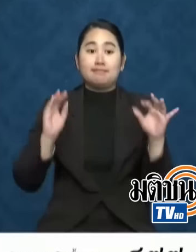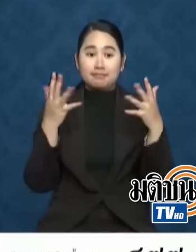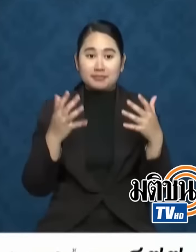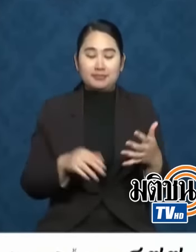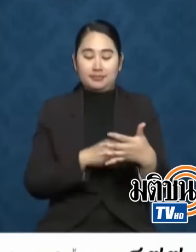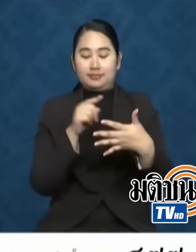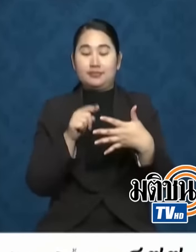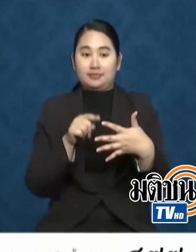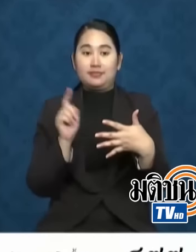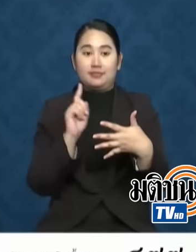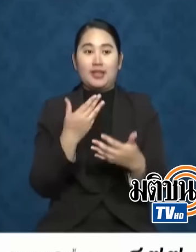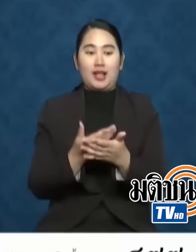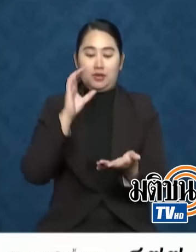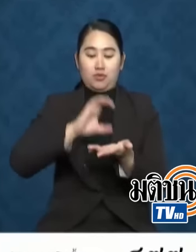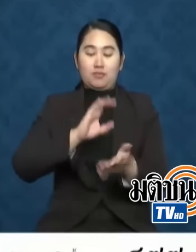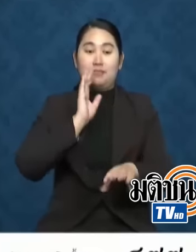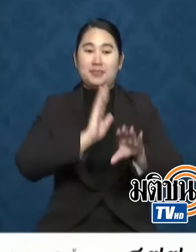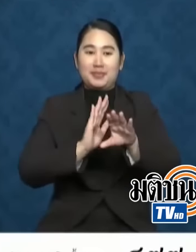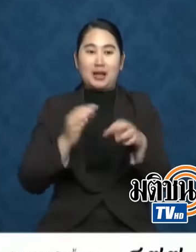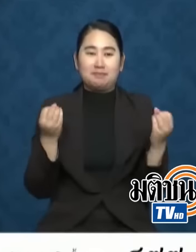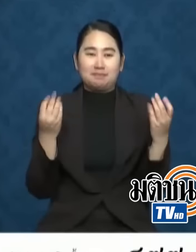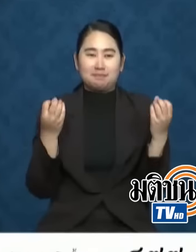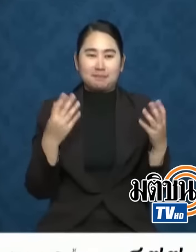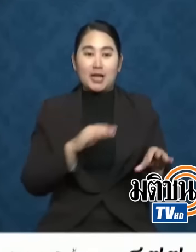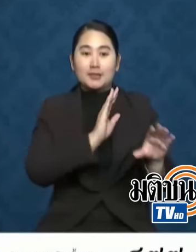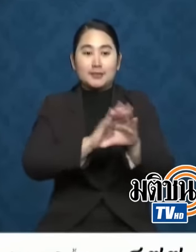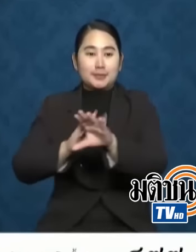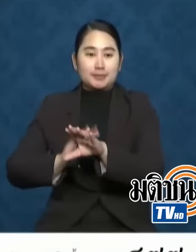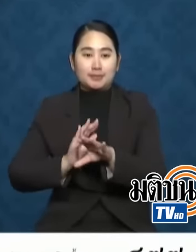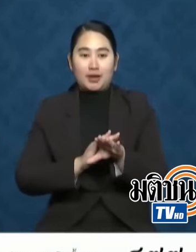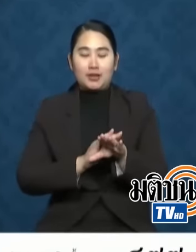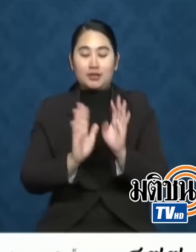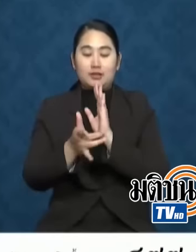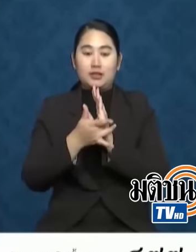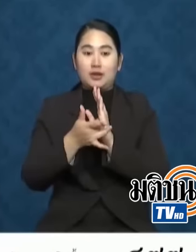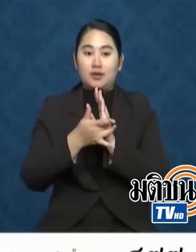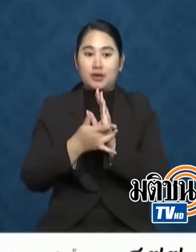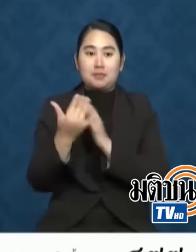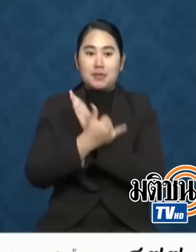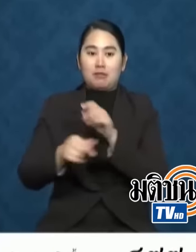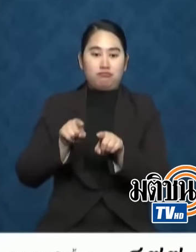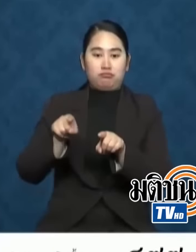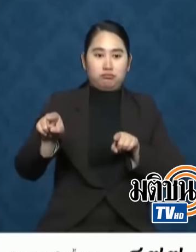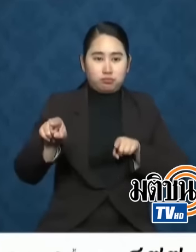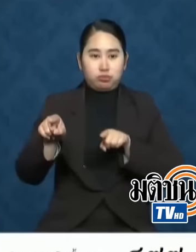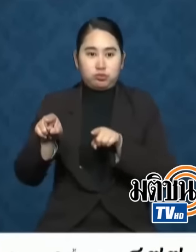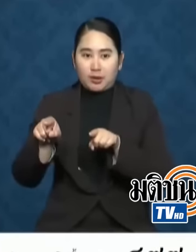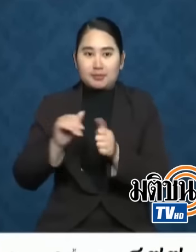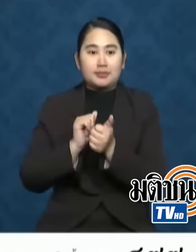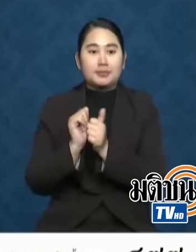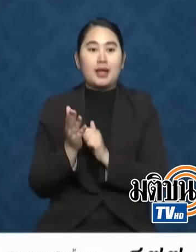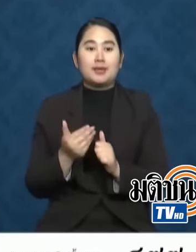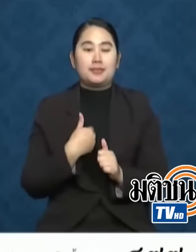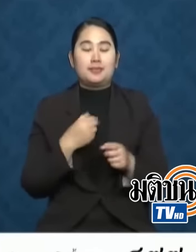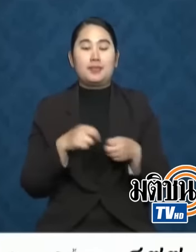ราเห็นชั้นที่4งบในการแจ้งเตือนและพยากรณ์ที่ทำให้เราวิ่งตามเทคโนโลยีของประเทศต่างประเทศไม่ทันสักทีและยังติดขัด